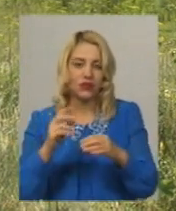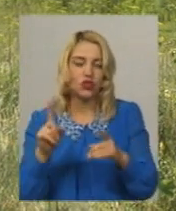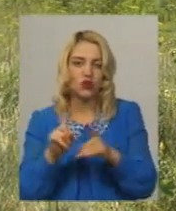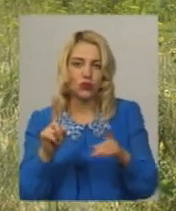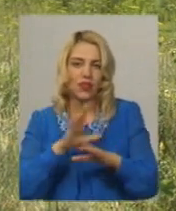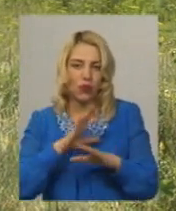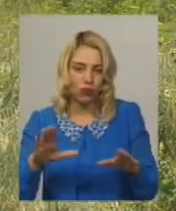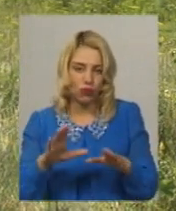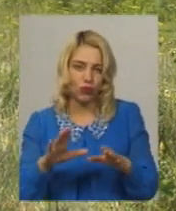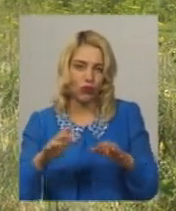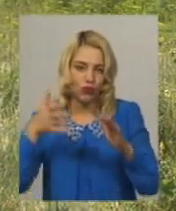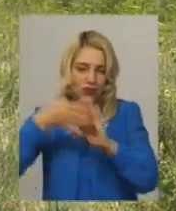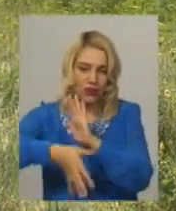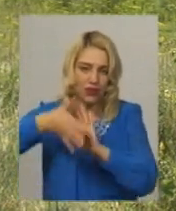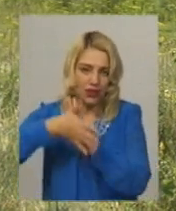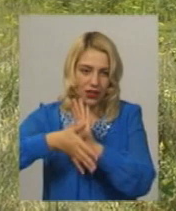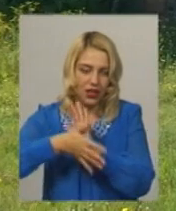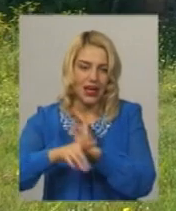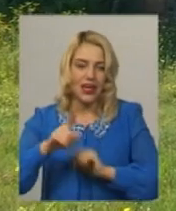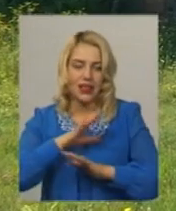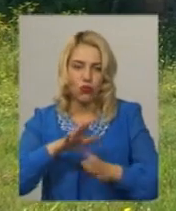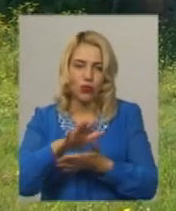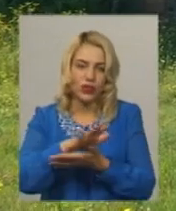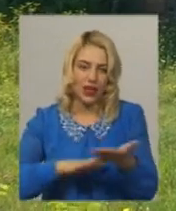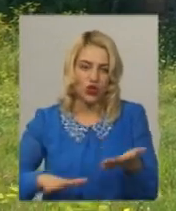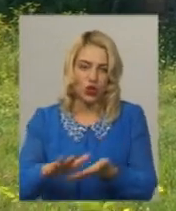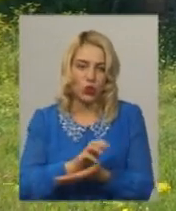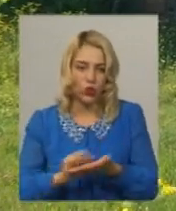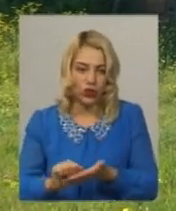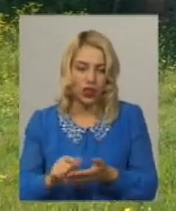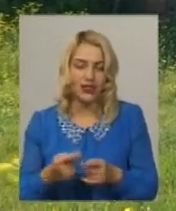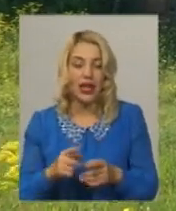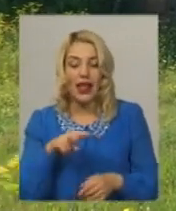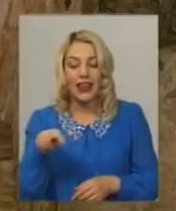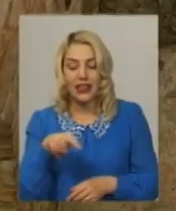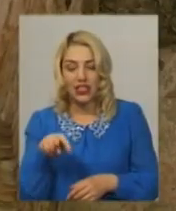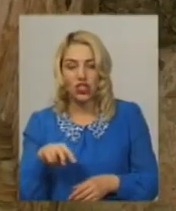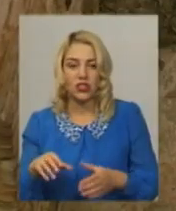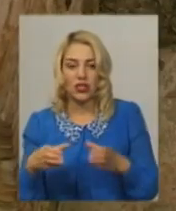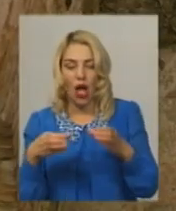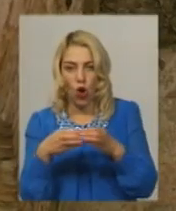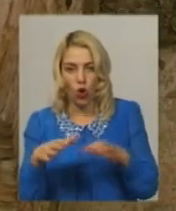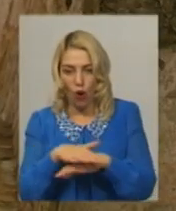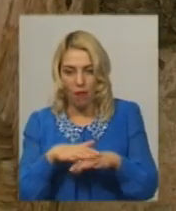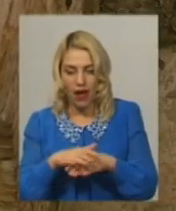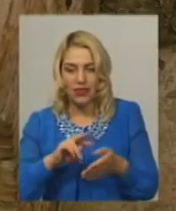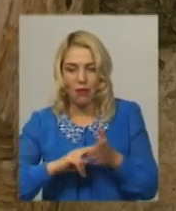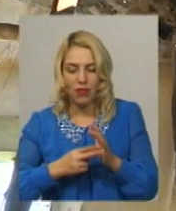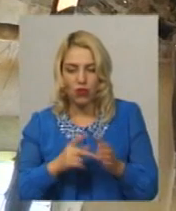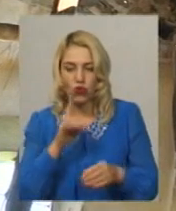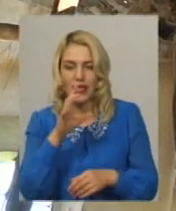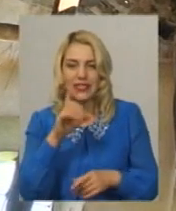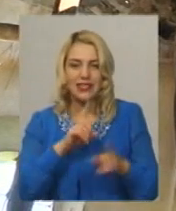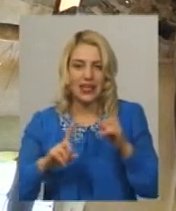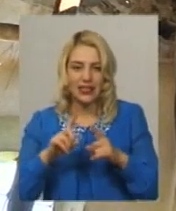не текло і не було далі руйнації. У Летичівській громаді планують на наступну сесію селищної ради винести питання про необхідність